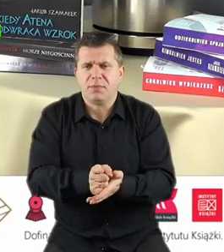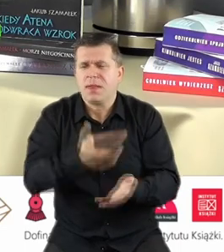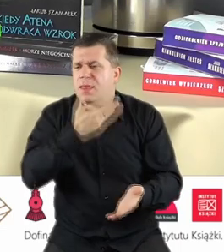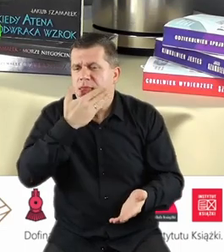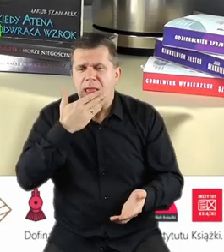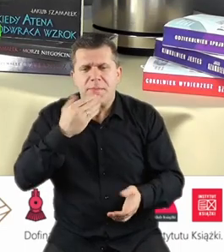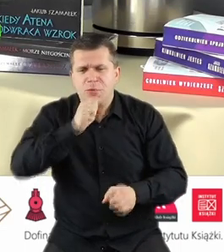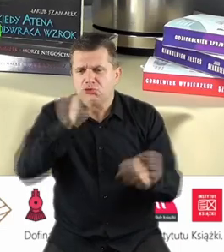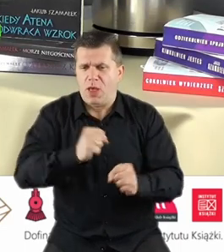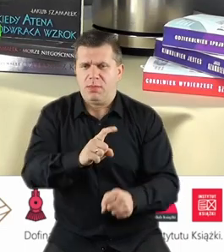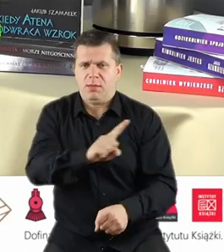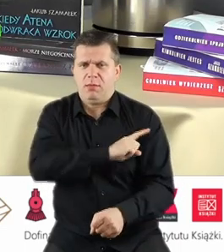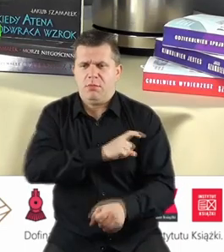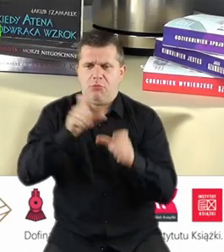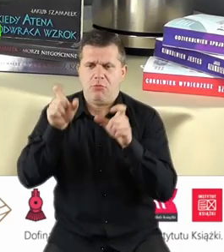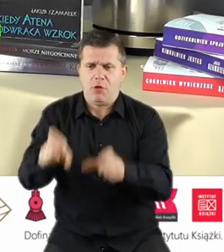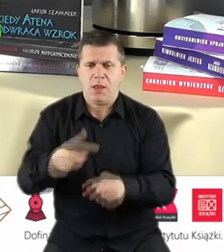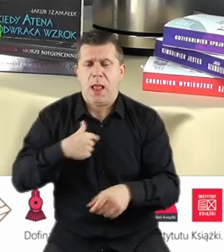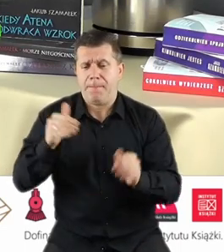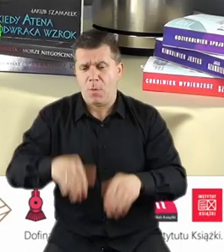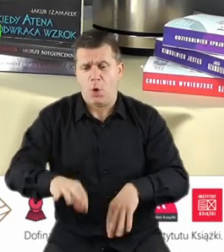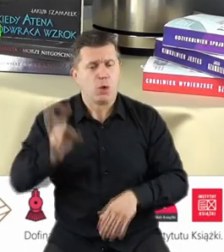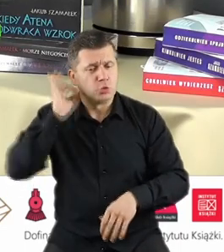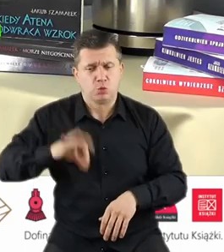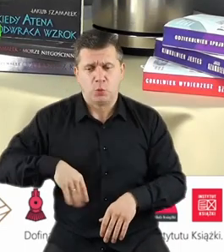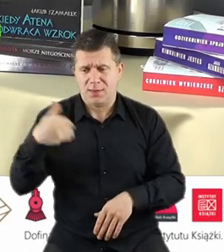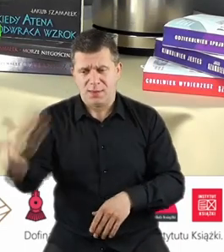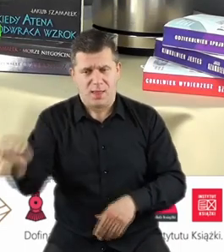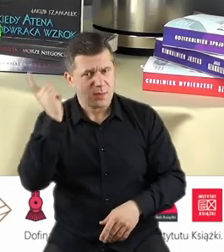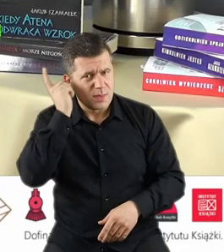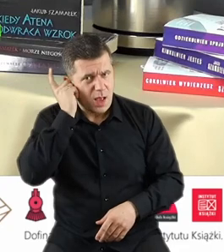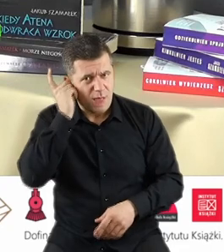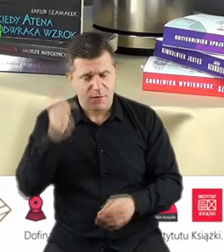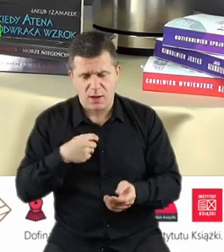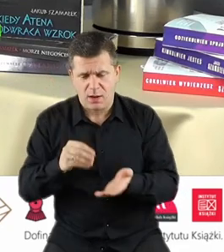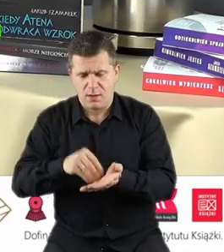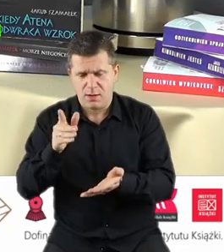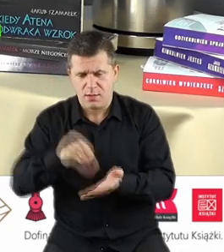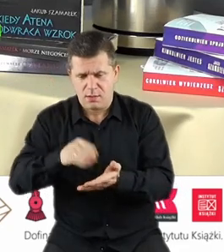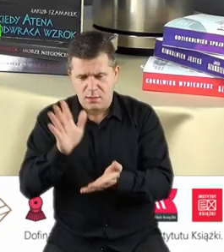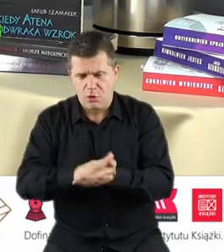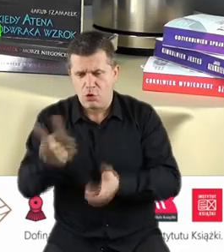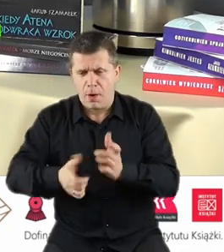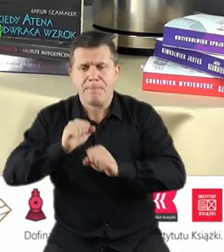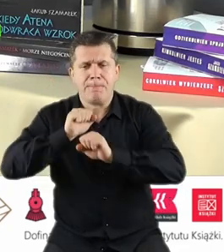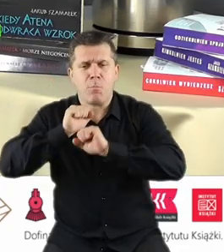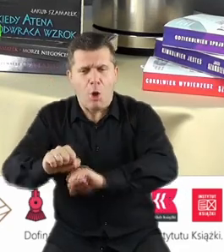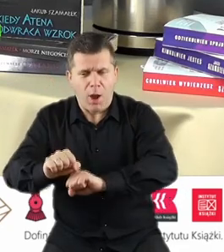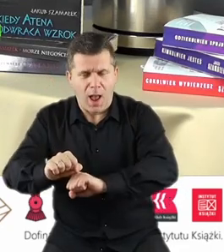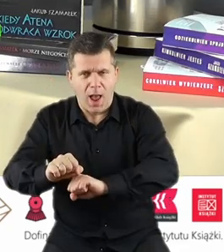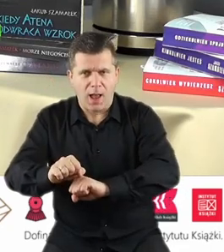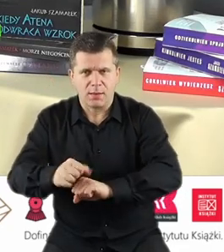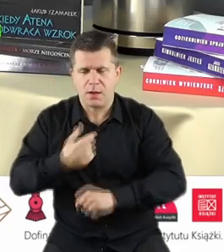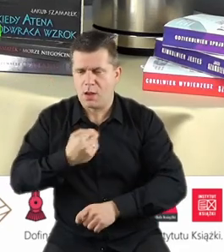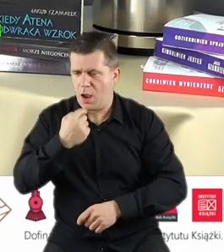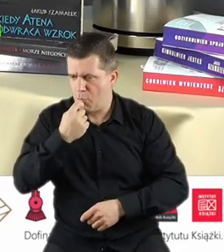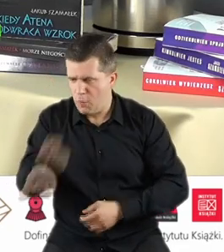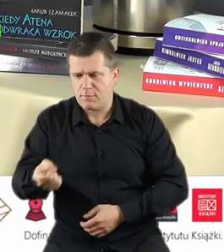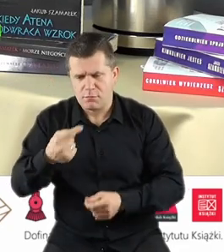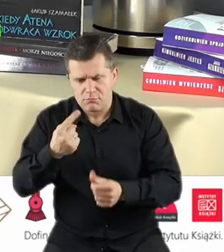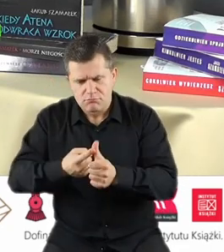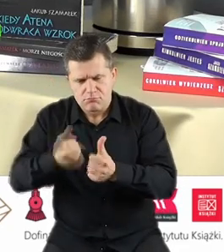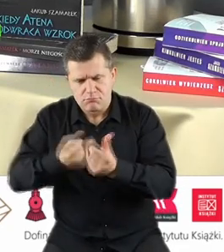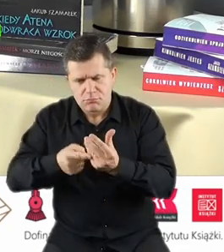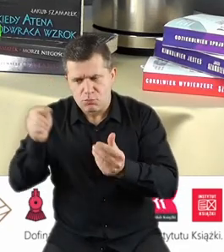żadnej kontroli, bo ja mogę mojej córce dać telefon, na którym zainstaluję blokady i będę jej mówił, na co ma